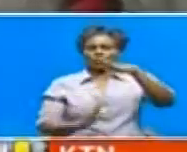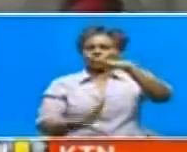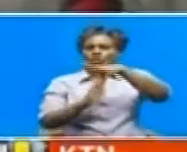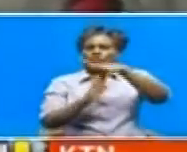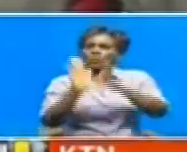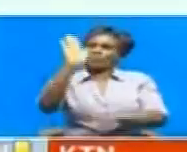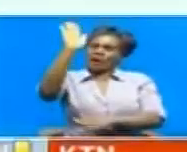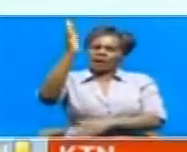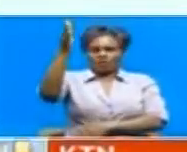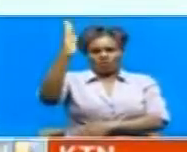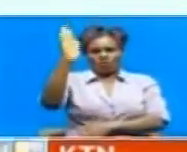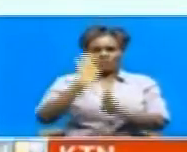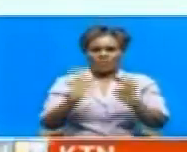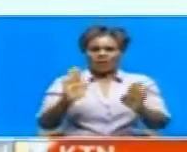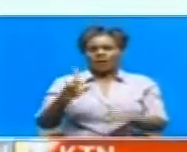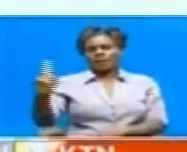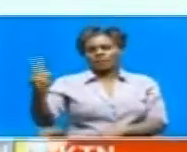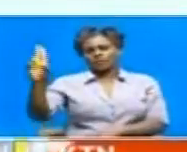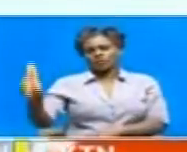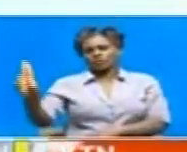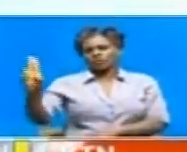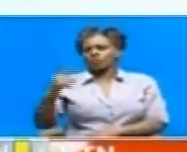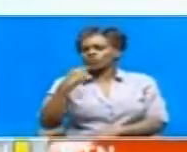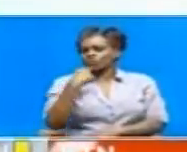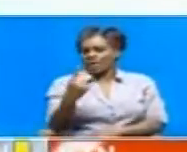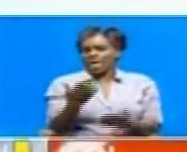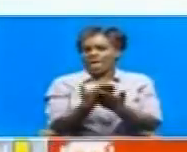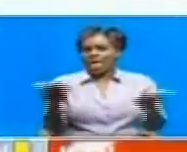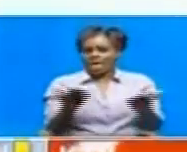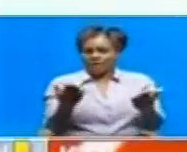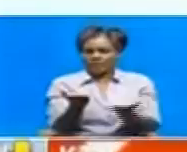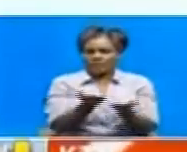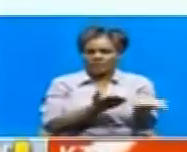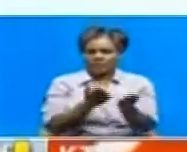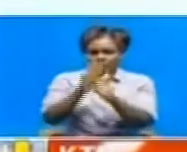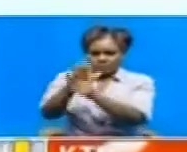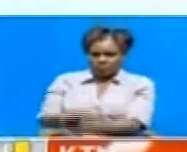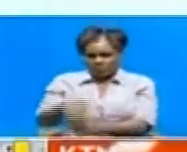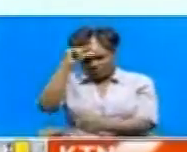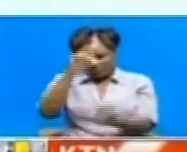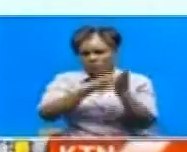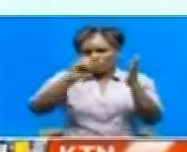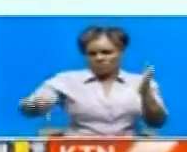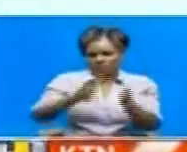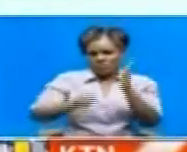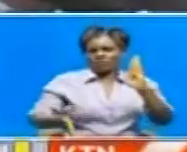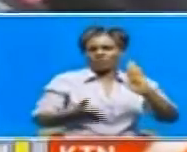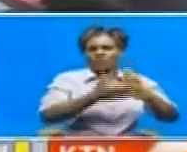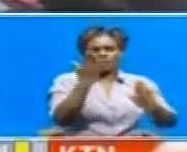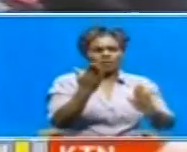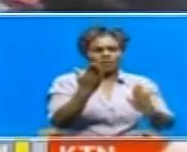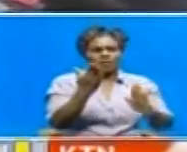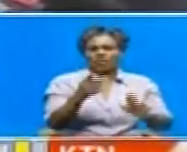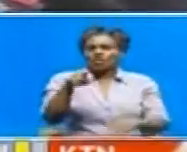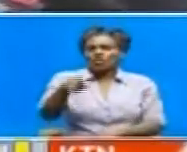Mungu. Museveni amekariri kuwa dalili zozote za kuihujumu serikali zinafaa kuondolewa mara moja.